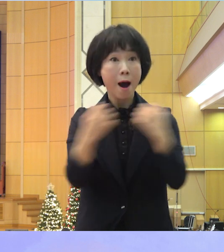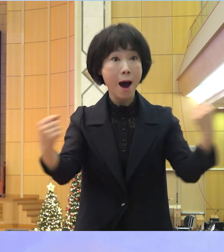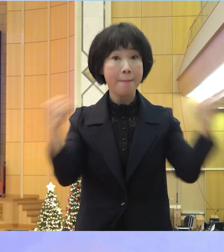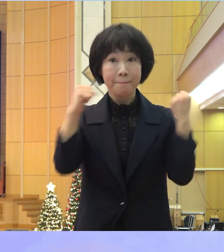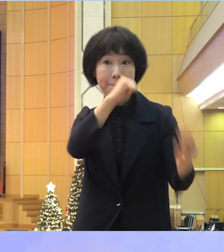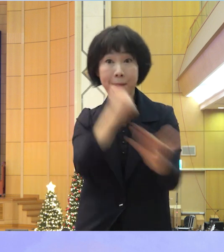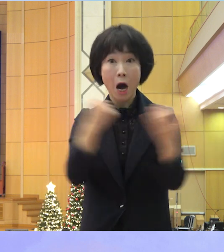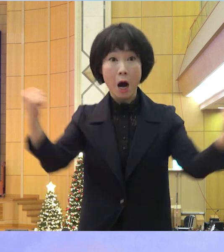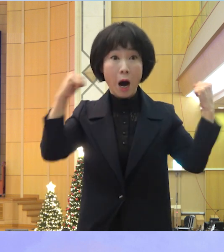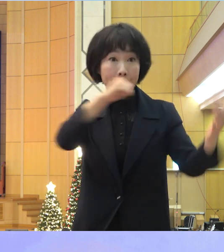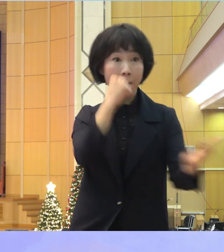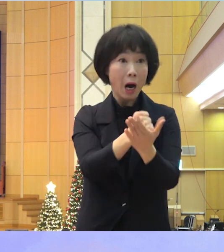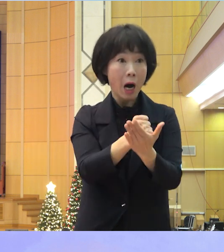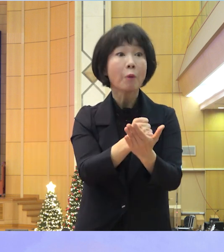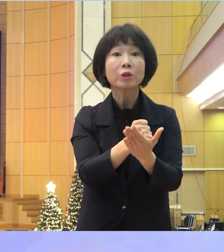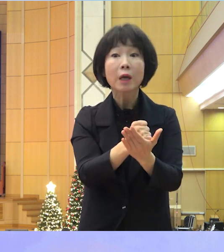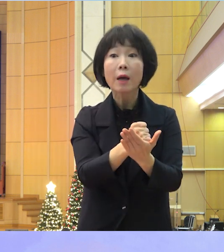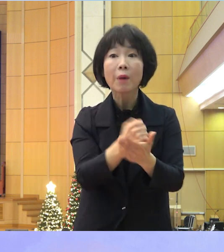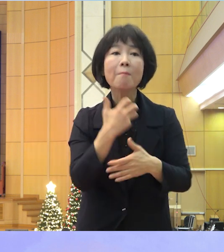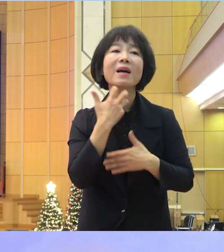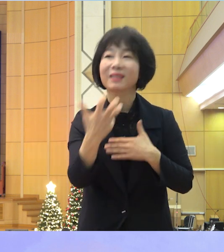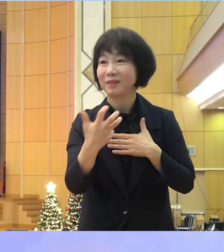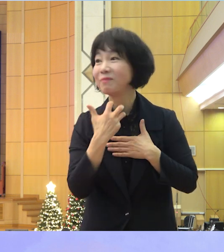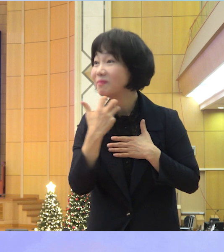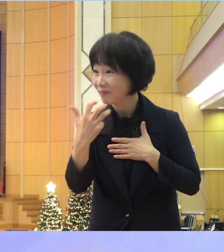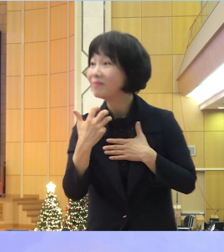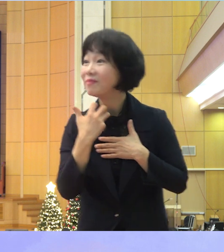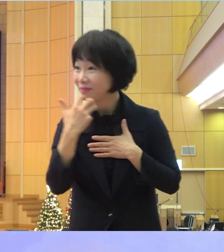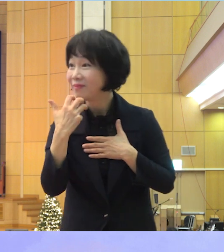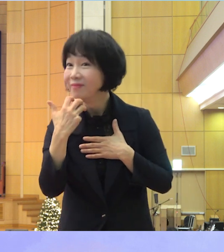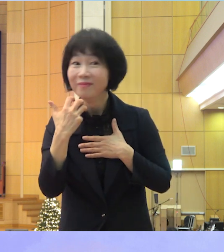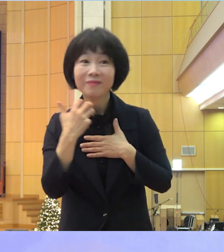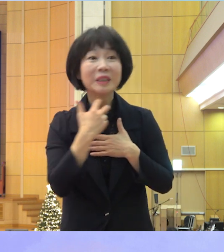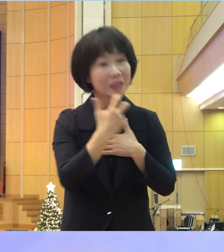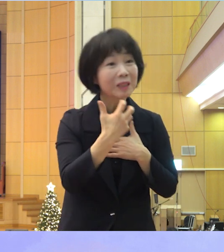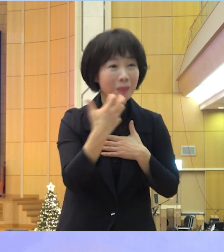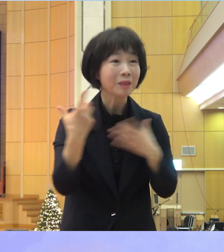강건하면, 좀 건강하다고 한다면 80,